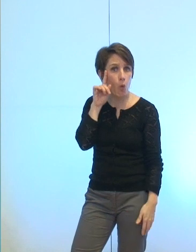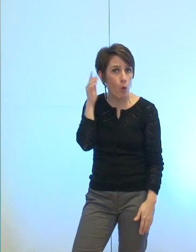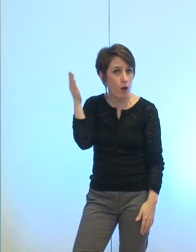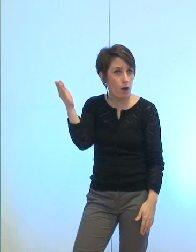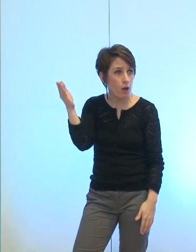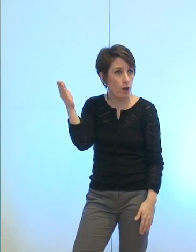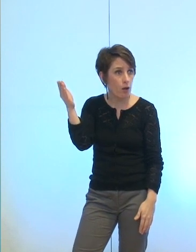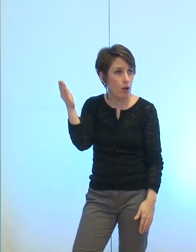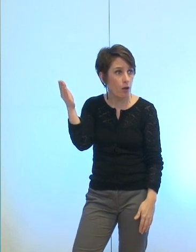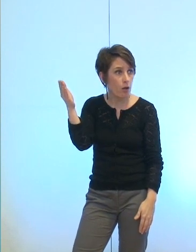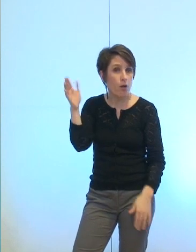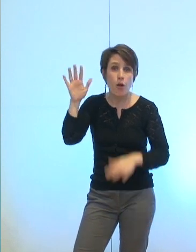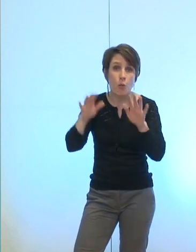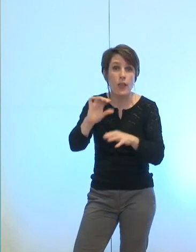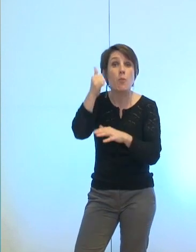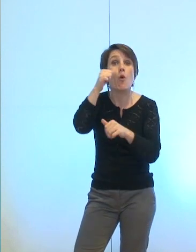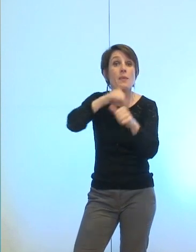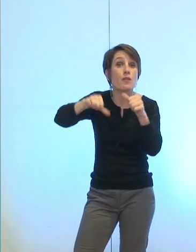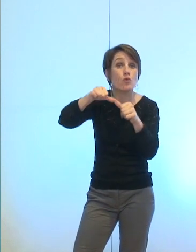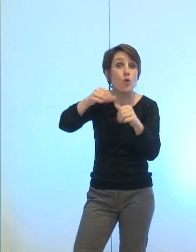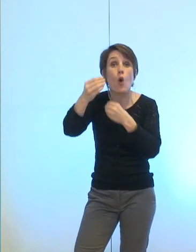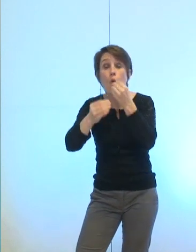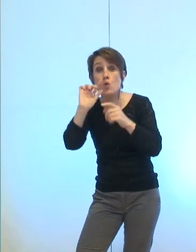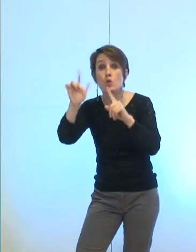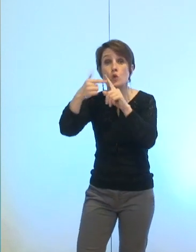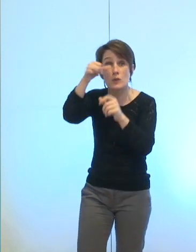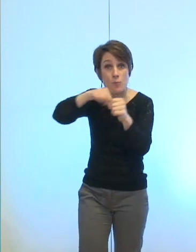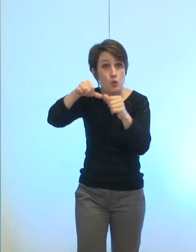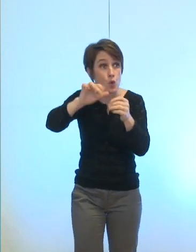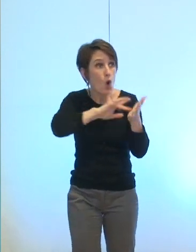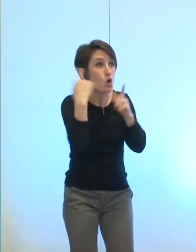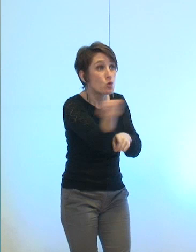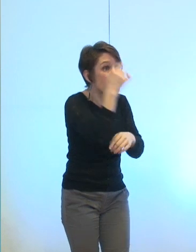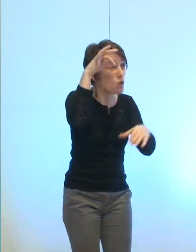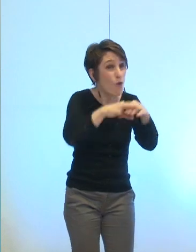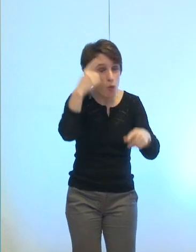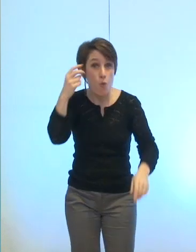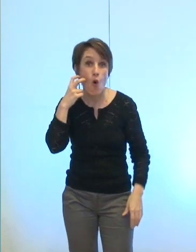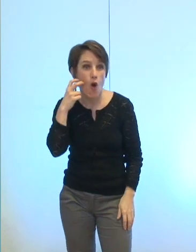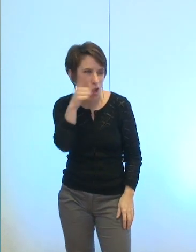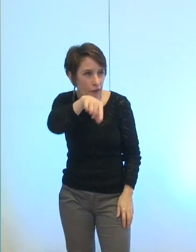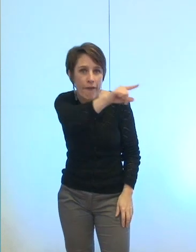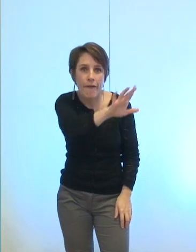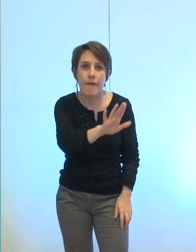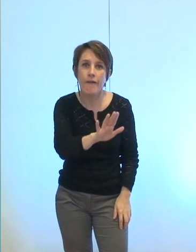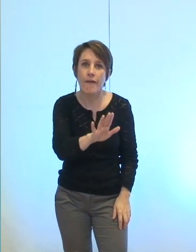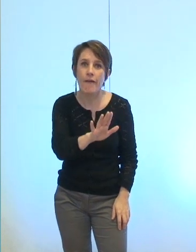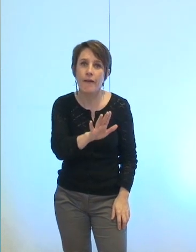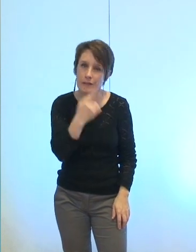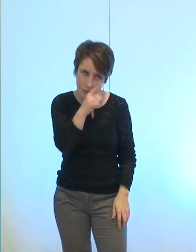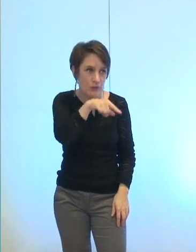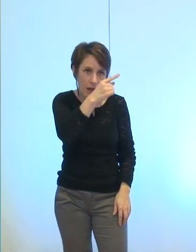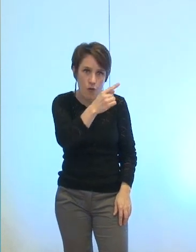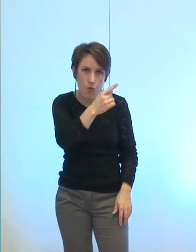premier ou au deuxè tour vous avez tous voté pour lui donc vous avez votre